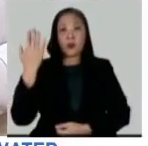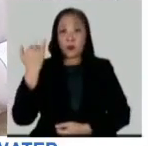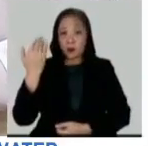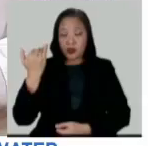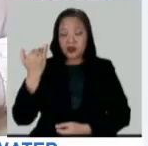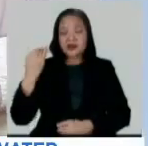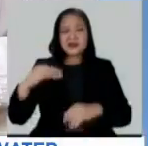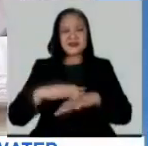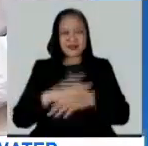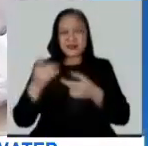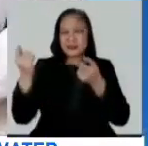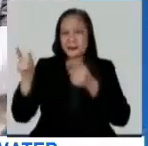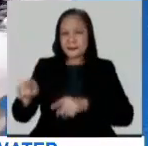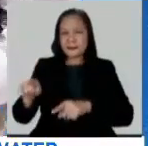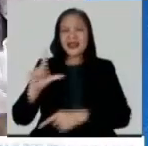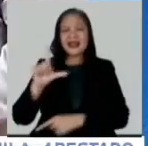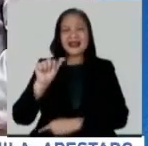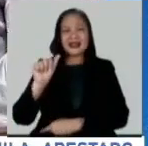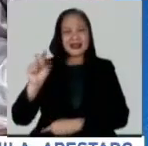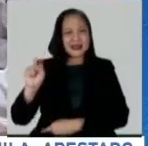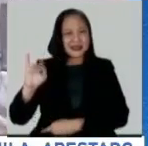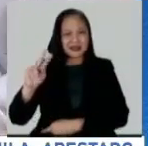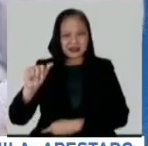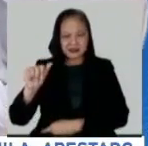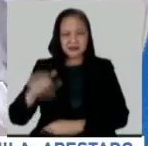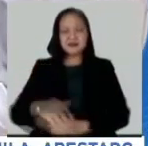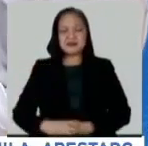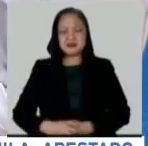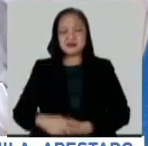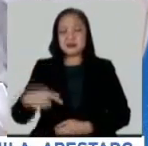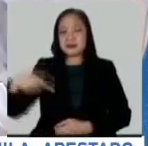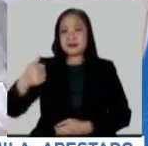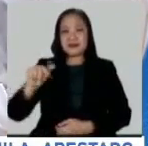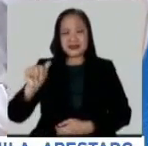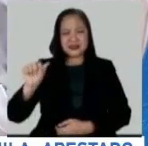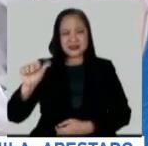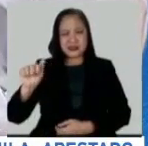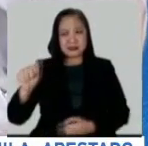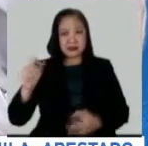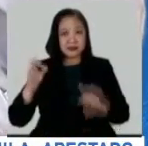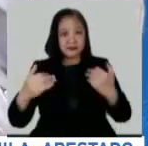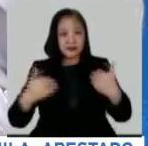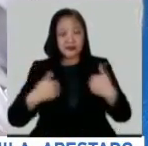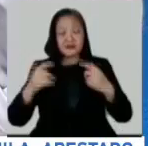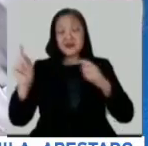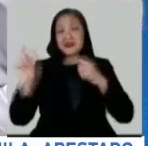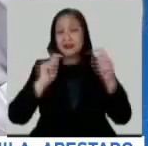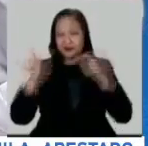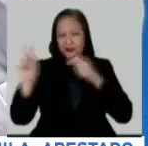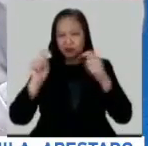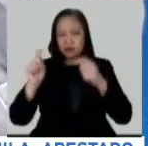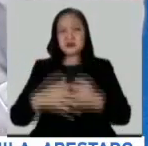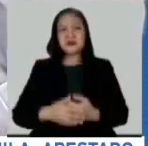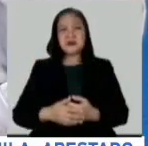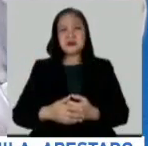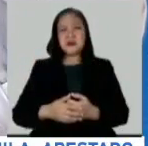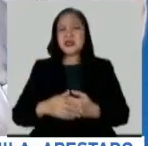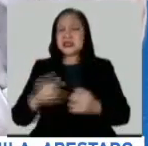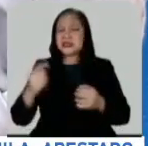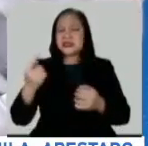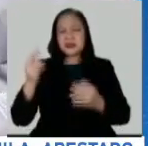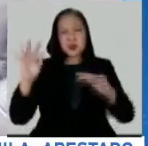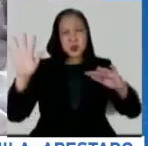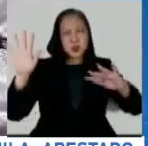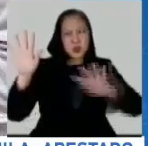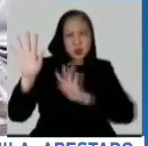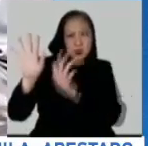Nina. Ayon sa PAGASA, kung magkaroon man tayo ng bagyo, eh karaniwan lumilisyan o nagre-recurve mga kapuso